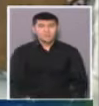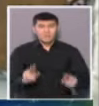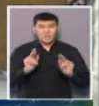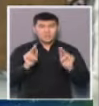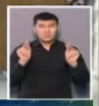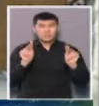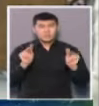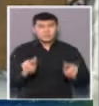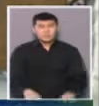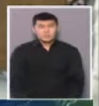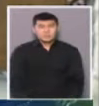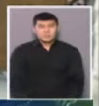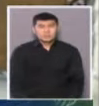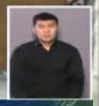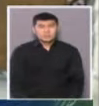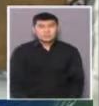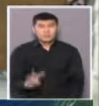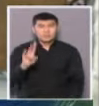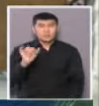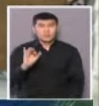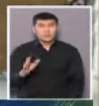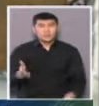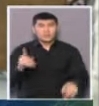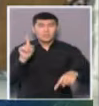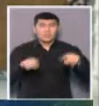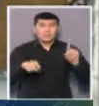шындық, нұртілеу дегеніміз. Нұртілеу дегеніміз кейде